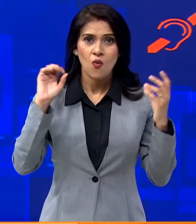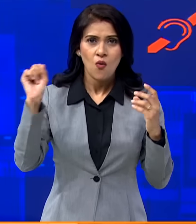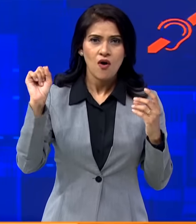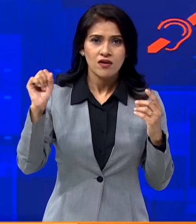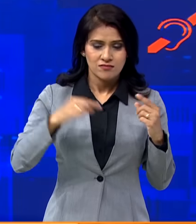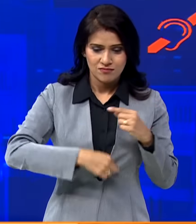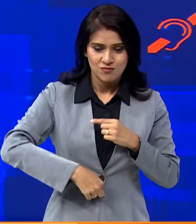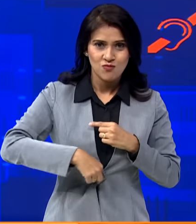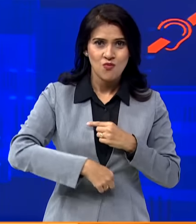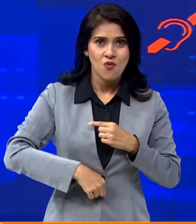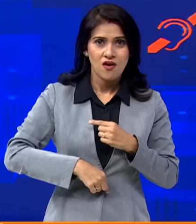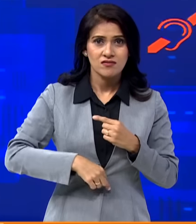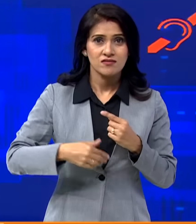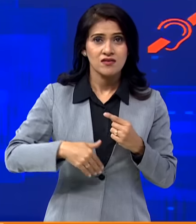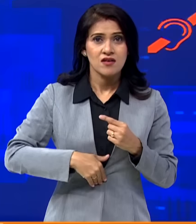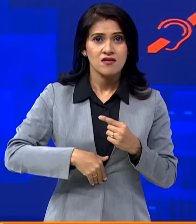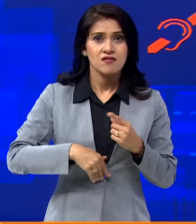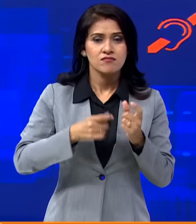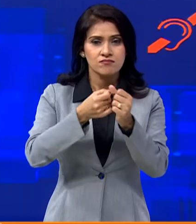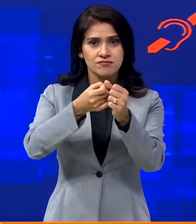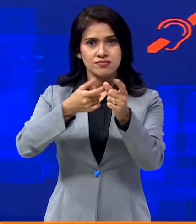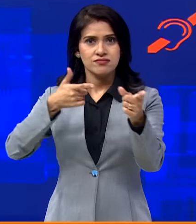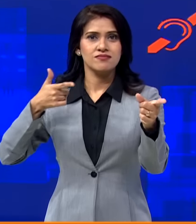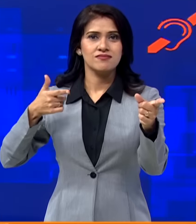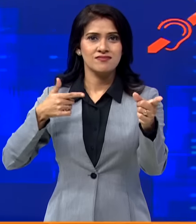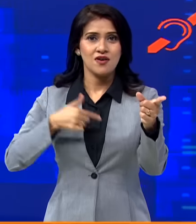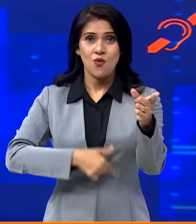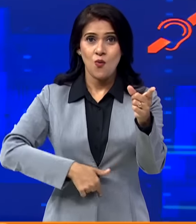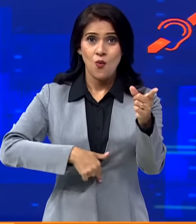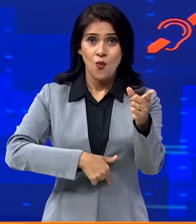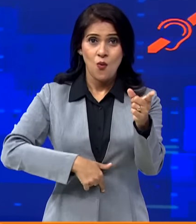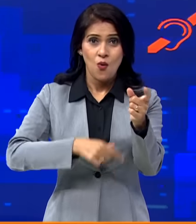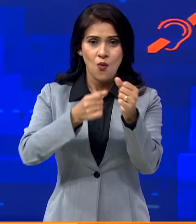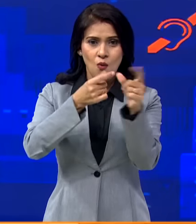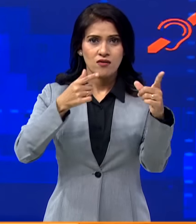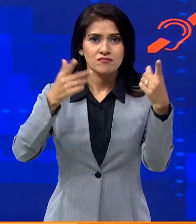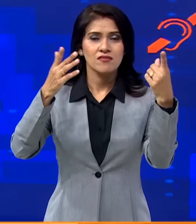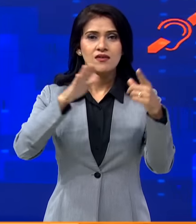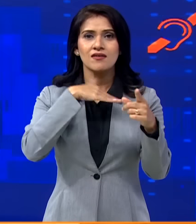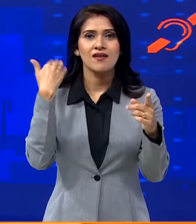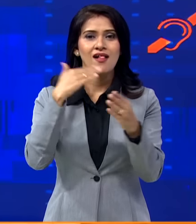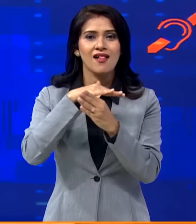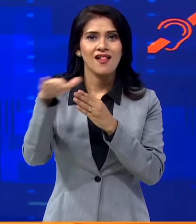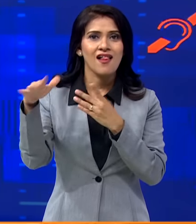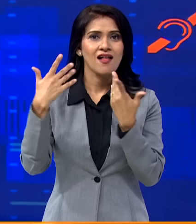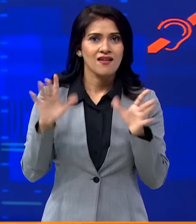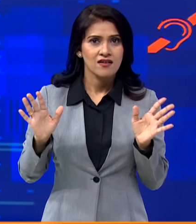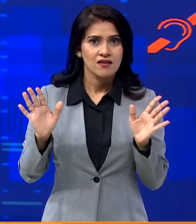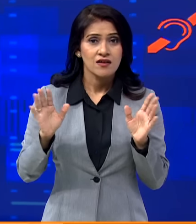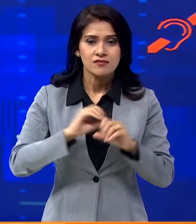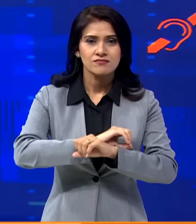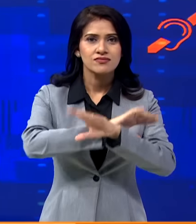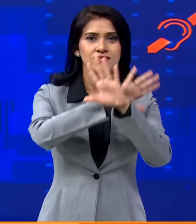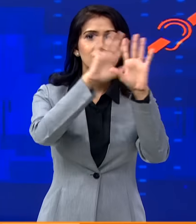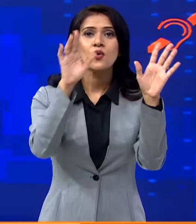नाभि के अंदर अग्नि बाण चलाते हैं और उस अहंकार की लंका को ध्वस्त कर देते हैं तब सनातन जागृत